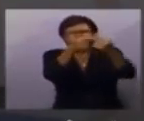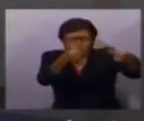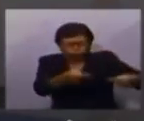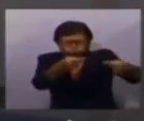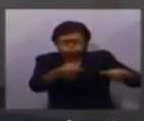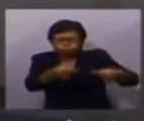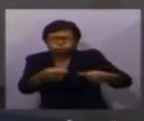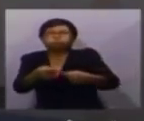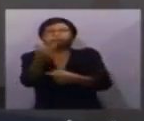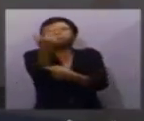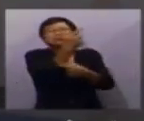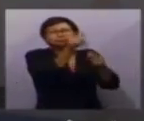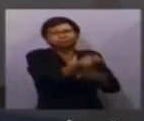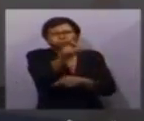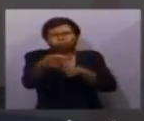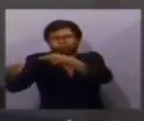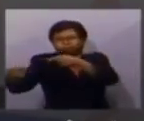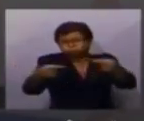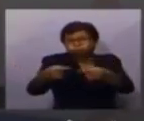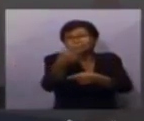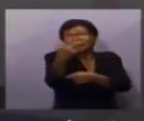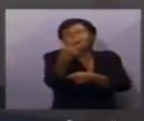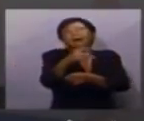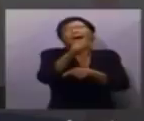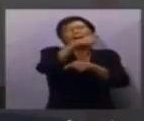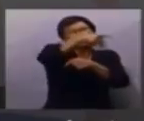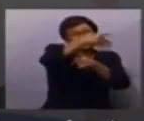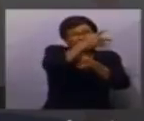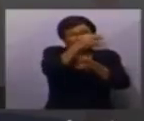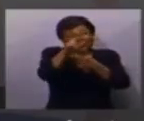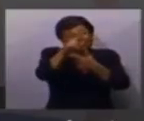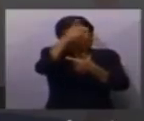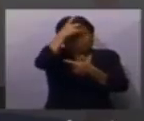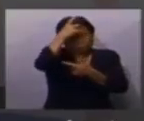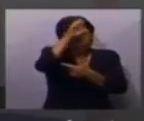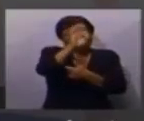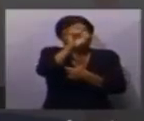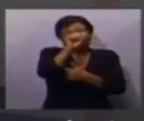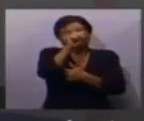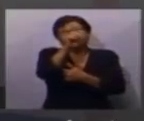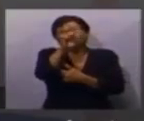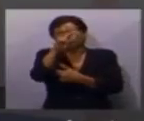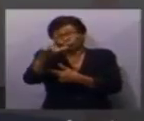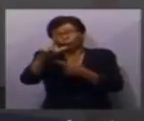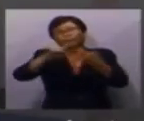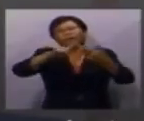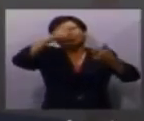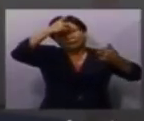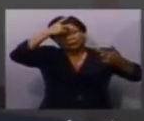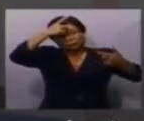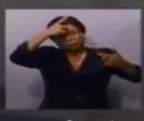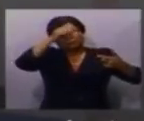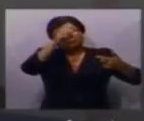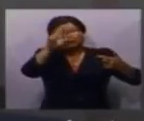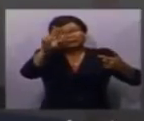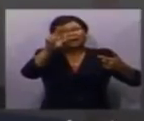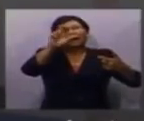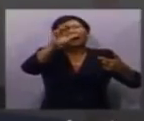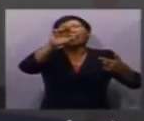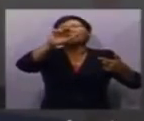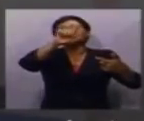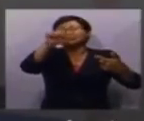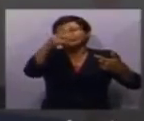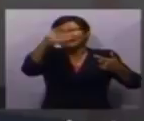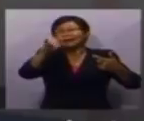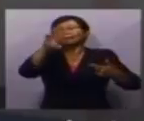pertembungan tiga penjuru. Selain calon PKR, Dato' Fakhrul Razi Arshad, Dato' Seri Dr. Ahmad Zahid